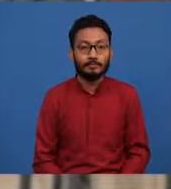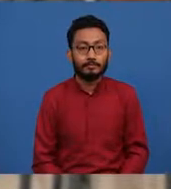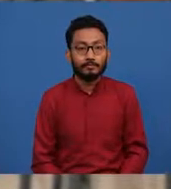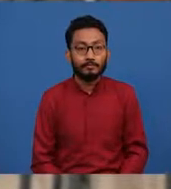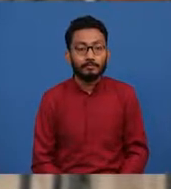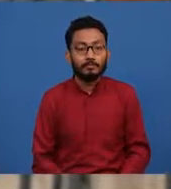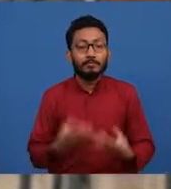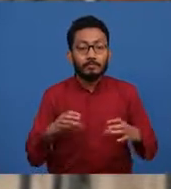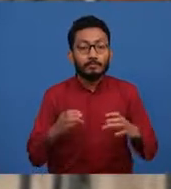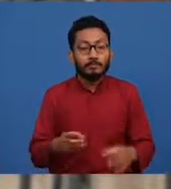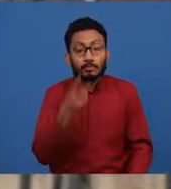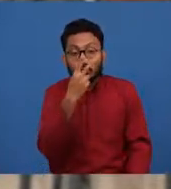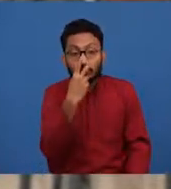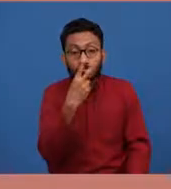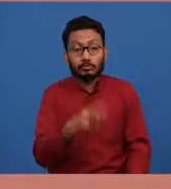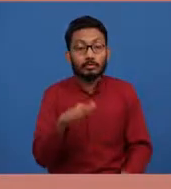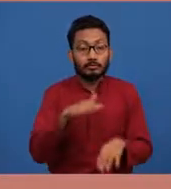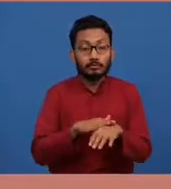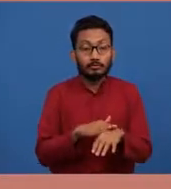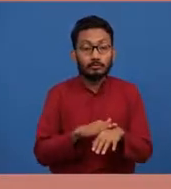Cuba lihat pada petikan ini.